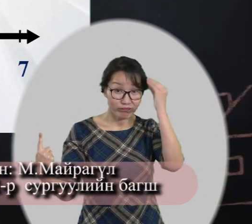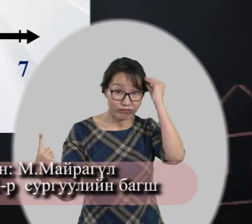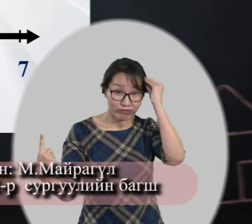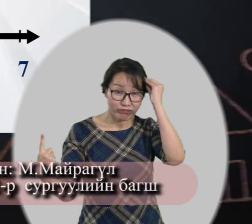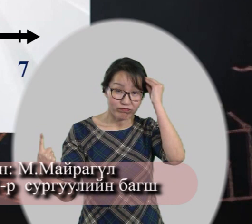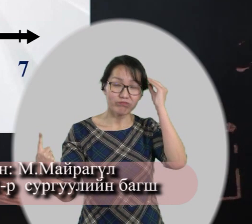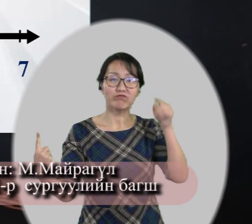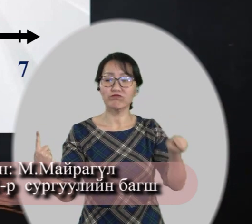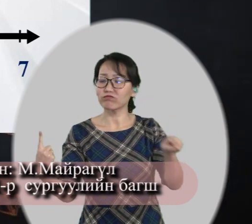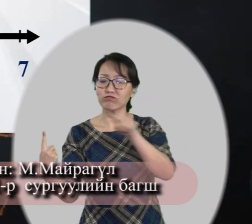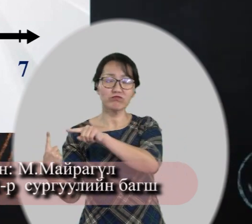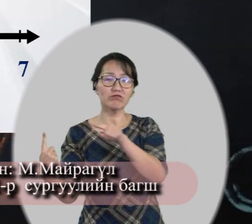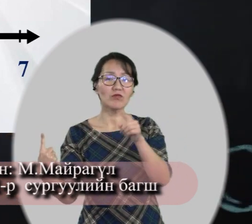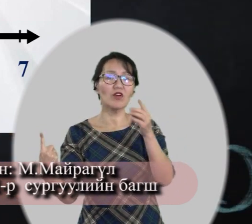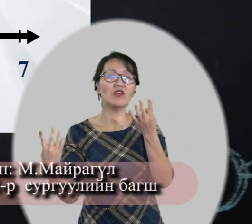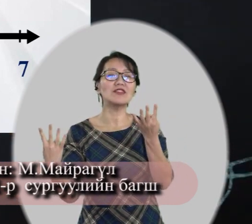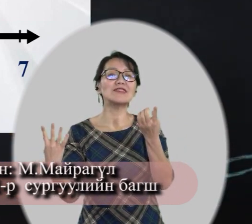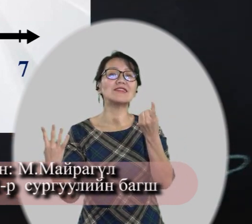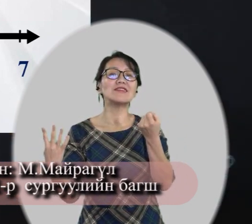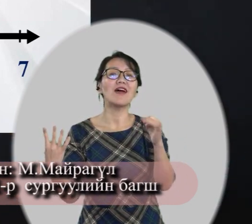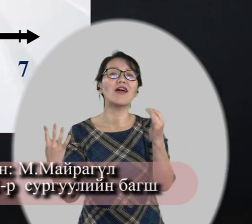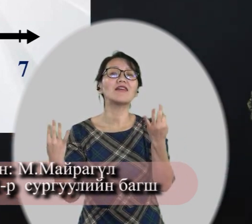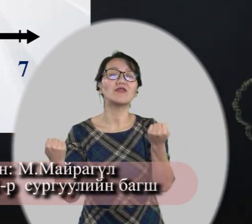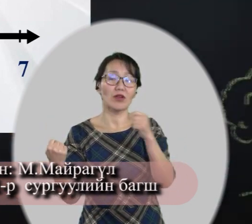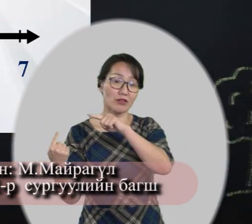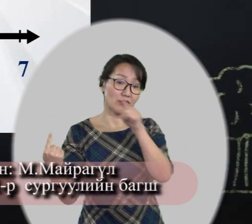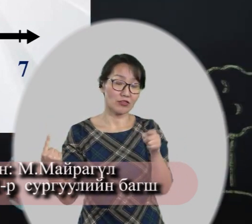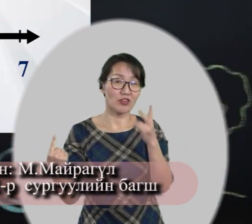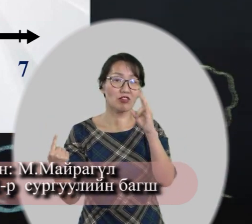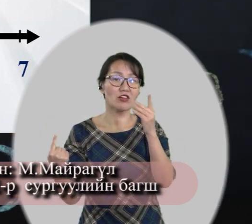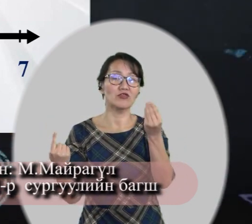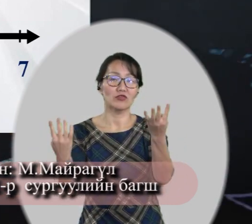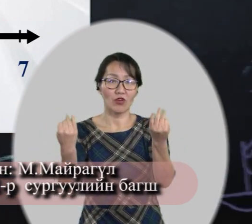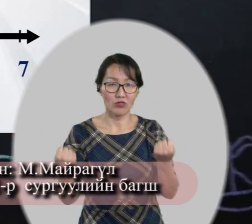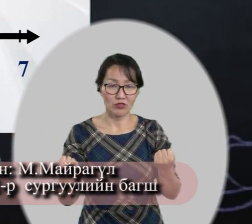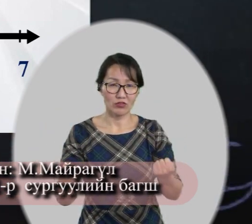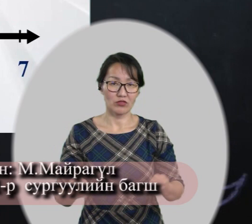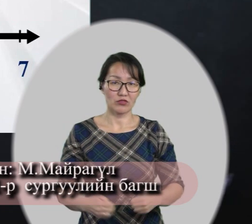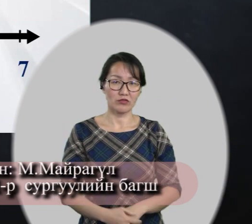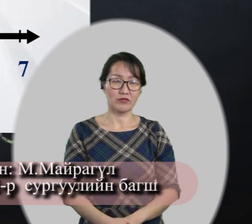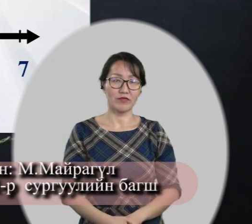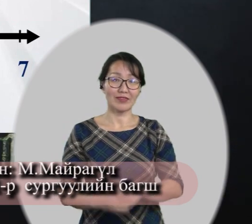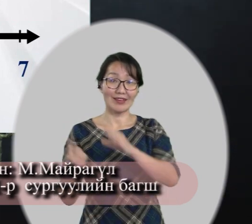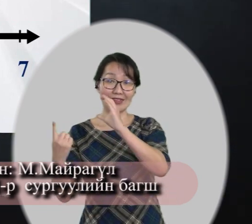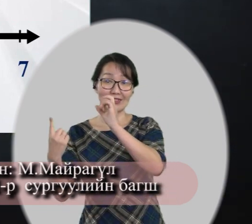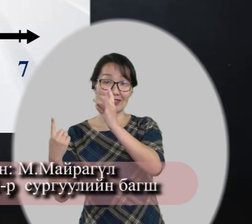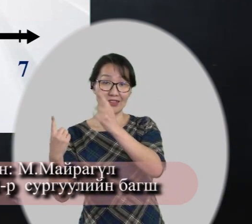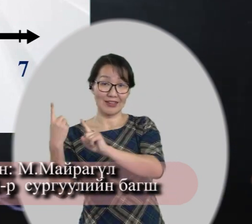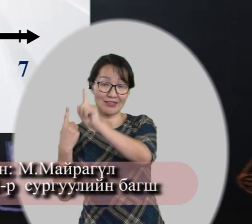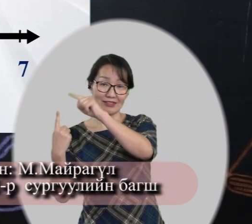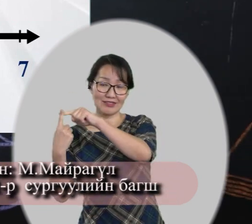Араға шықтығын қызылмен белгілеген болсақ, сарнайдан бастап қанша бірлік